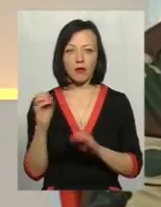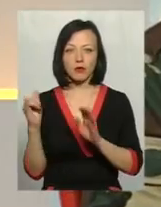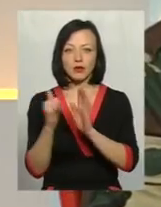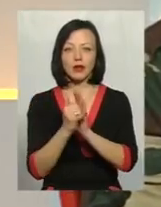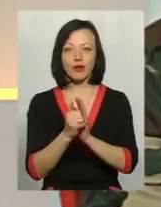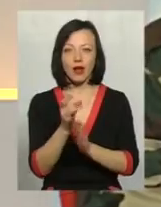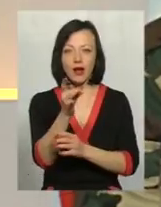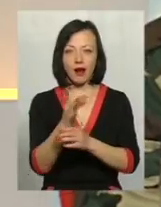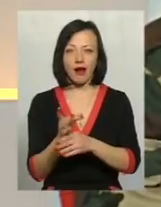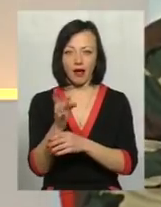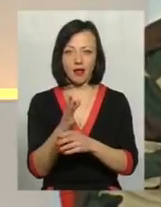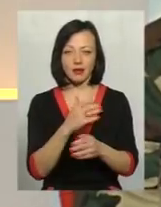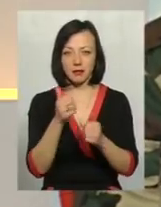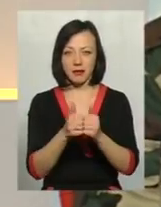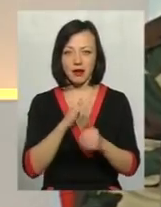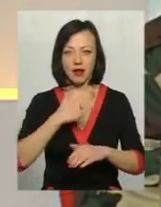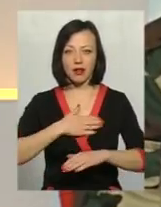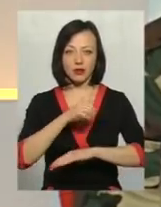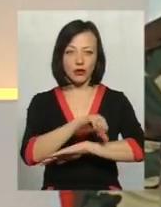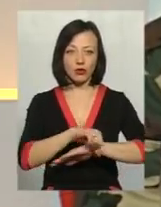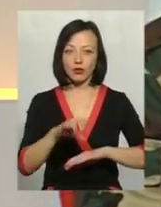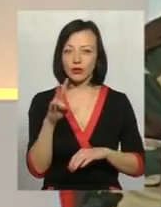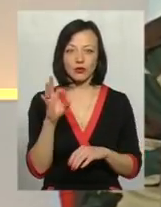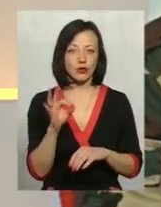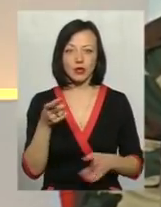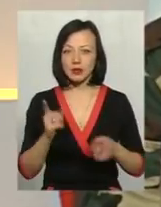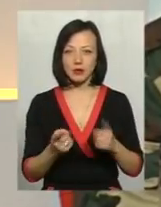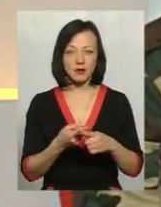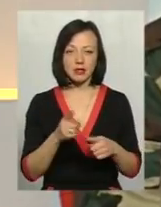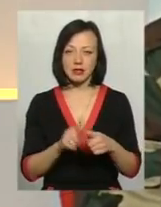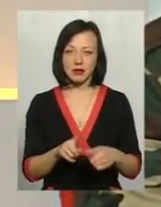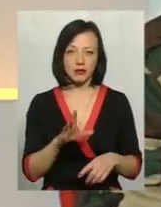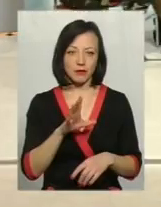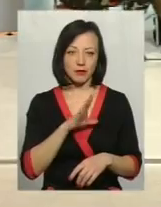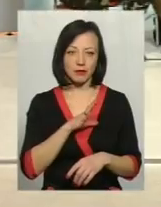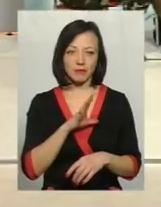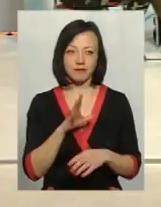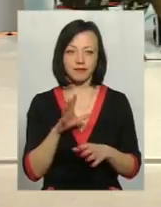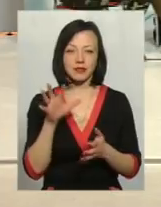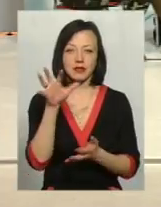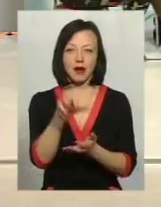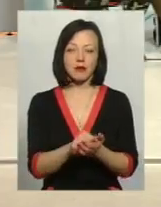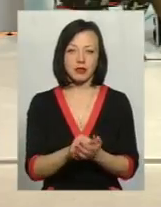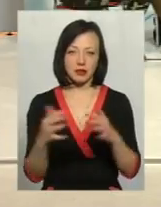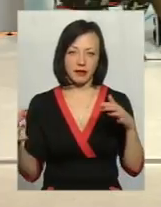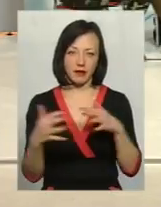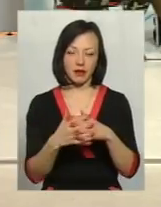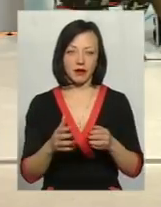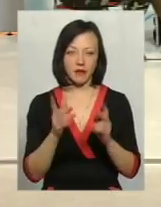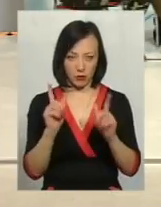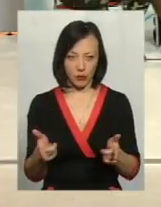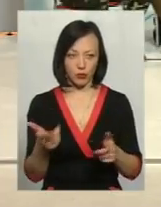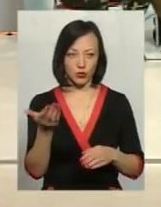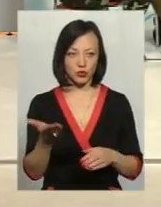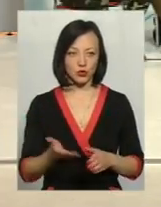кордонів. Але, ну, насправді це була якби загарбницька війна. Ви